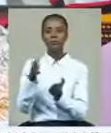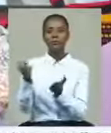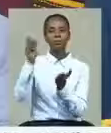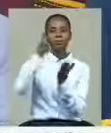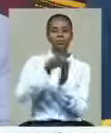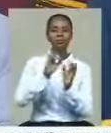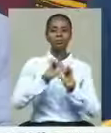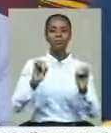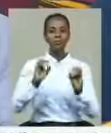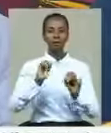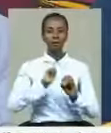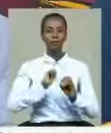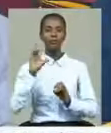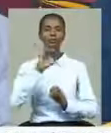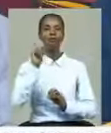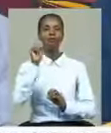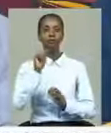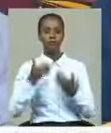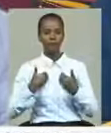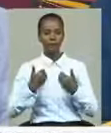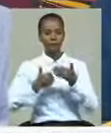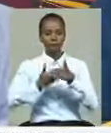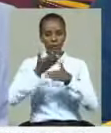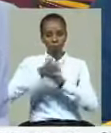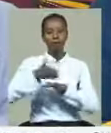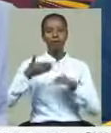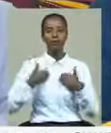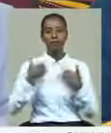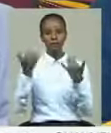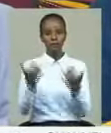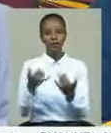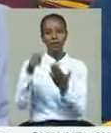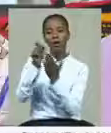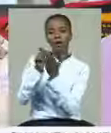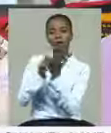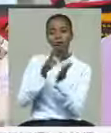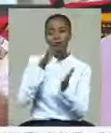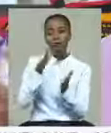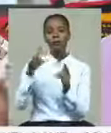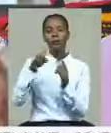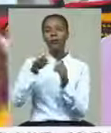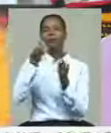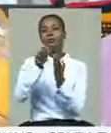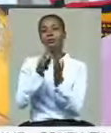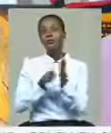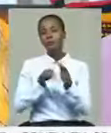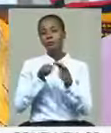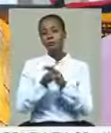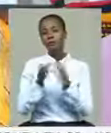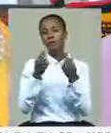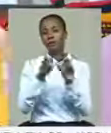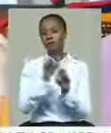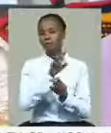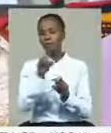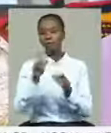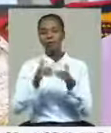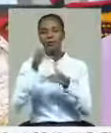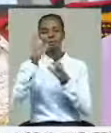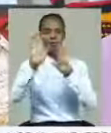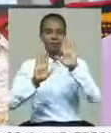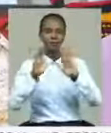ያላስመዘገብኳቸው የራሴ የሆኑ ኩነቶች አሉ። መሻገር አለብን። አሁን ያላስመዘገቡ ወደ ምዝገባ የገቡ ቀበሌዎችን አይደለም ቀጣይ መገምገም